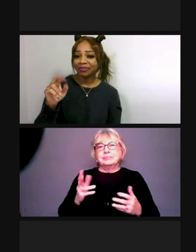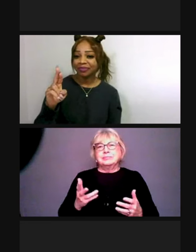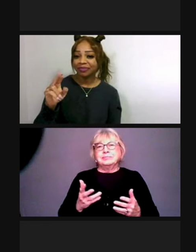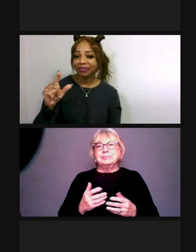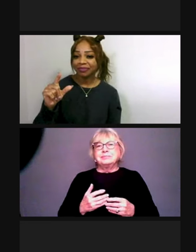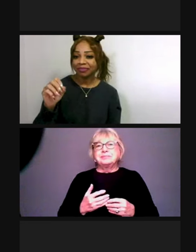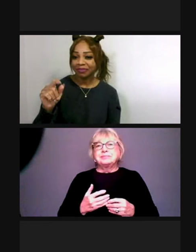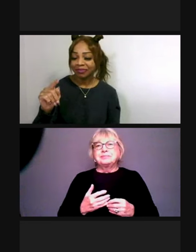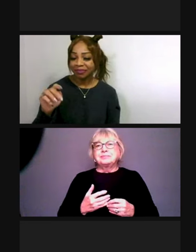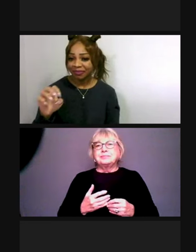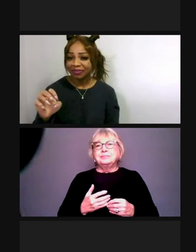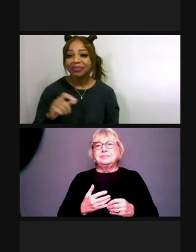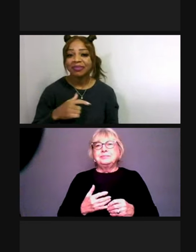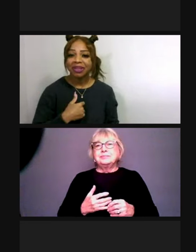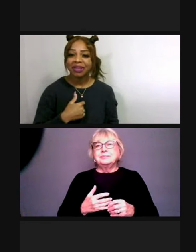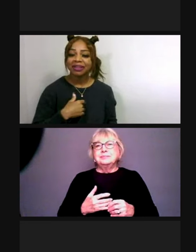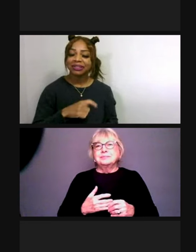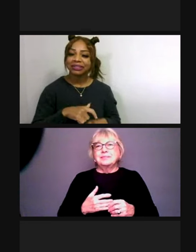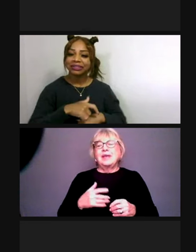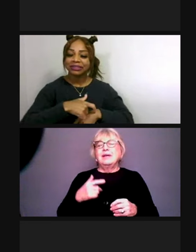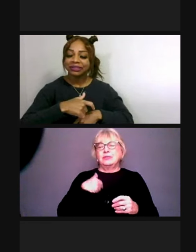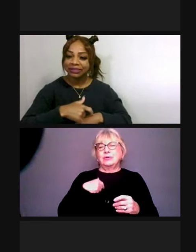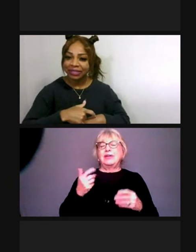Donc, on avait besoin de temps